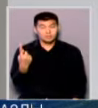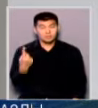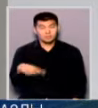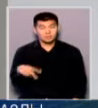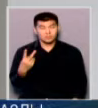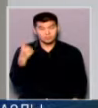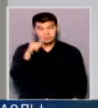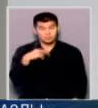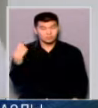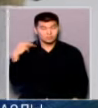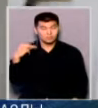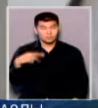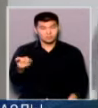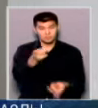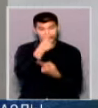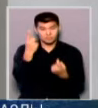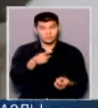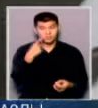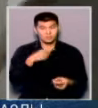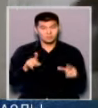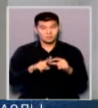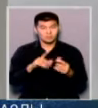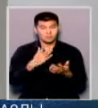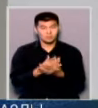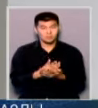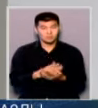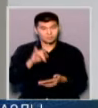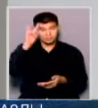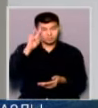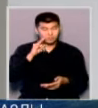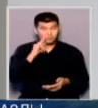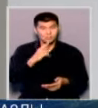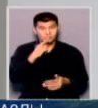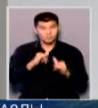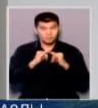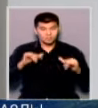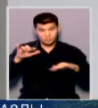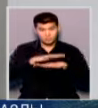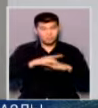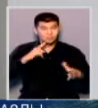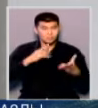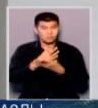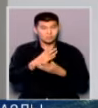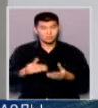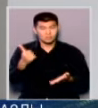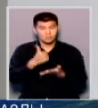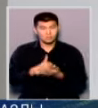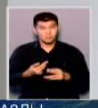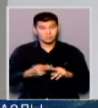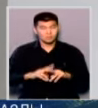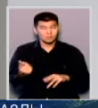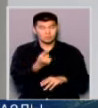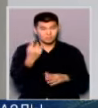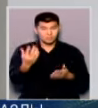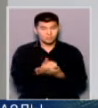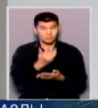жылы президентіміздің айтып кеткен сөзі бар ғой. Қазақ тіл дамыту мемлекеттік саясаттың негізгі басымдықтарының бірі